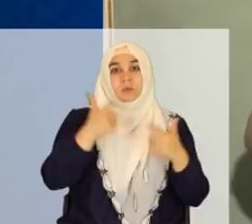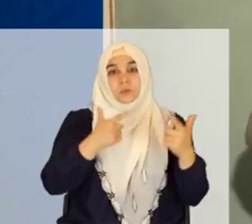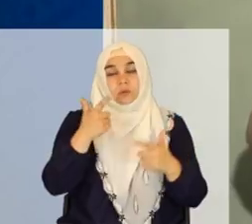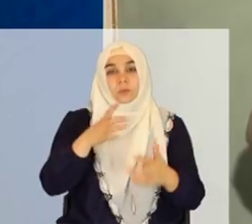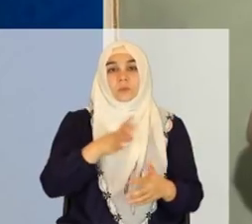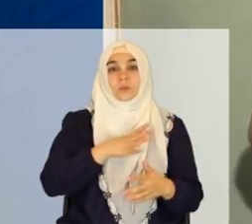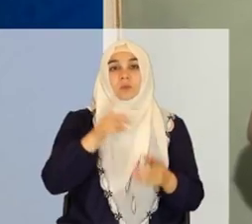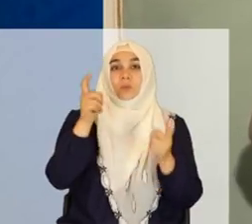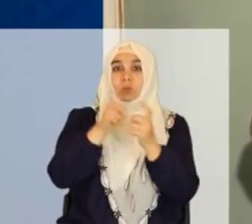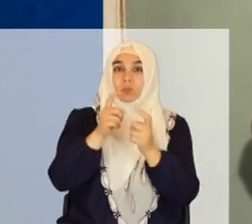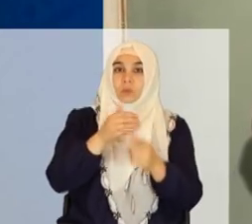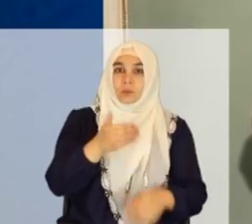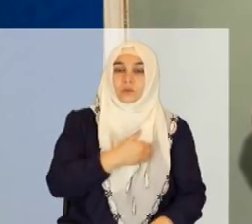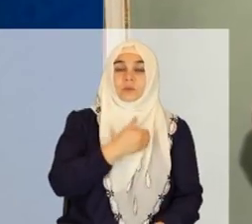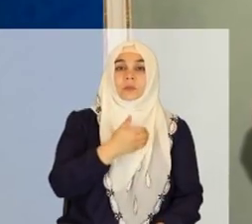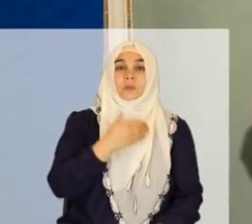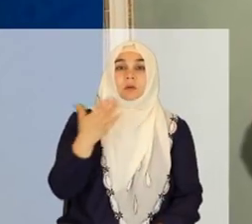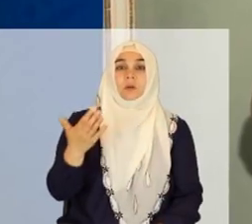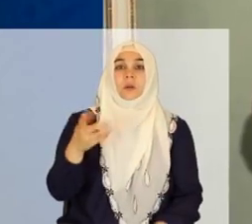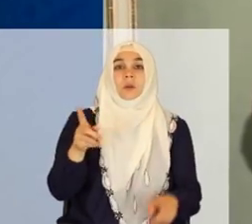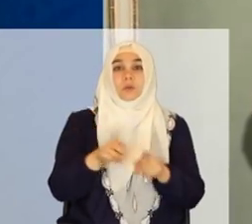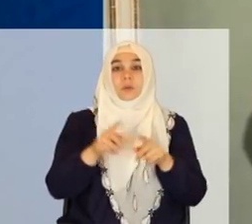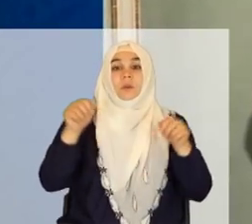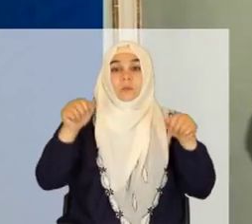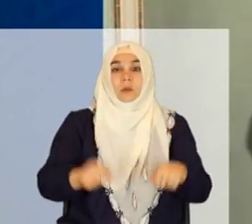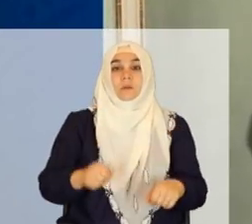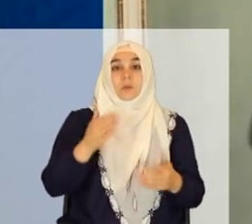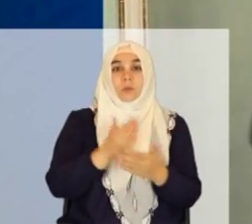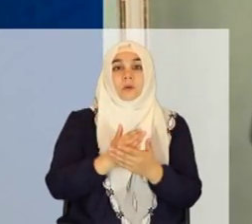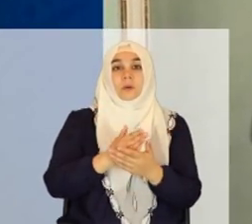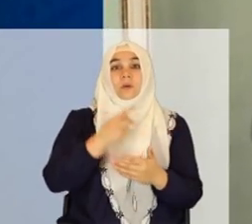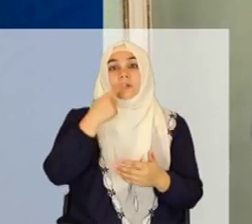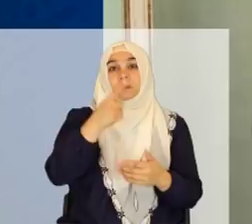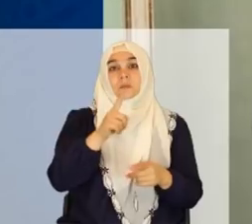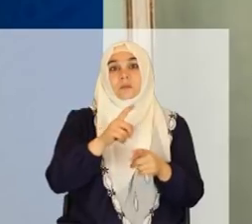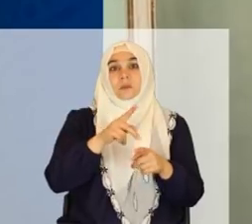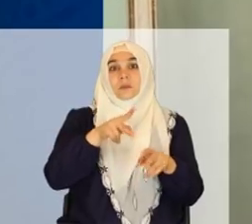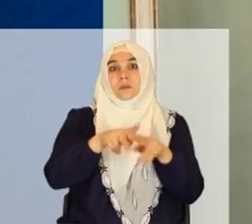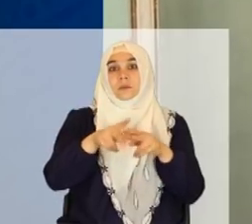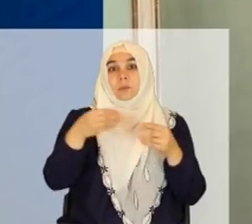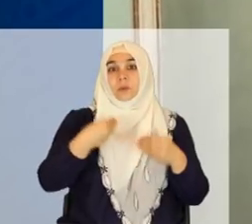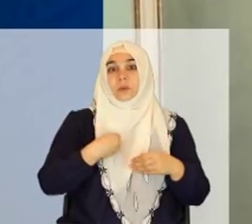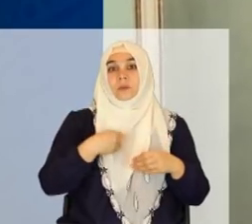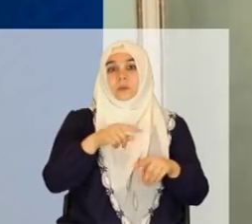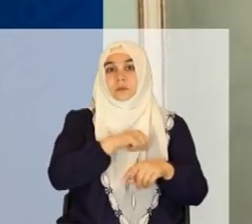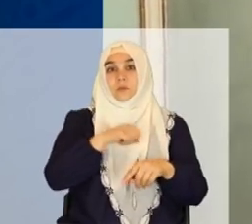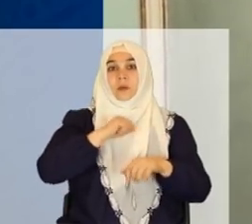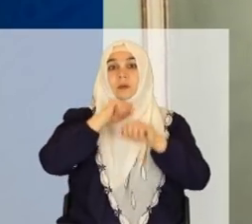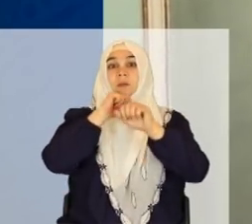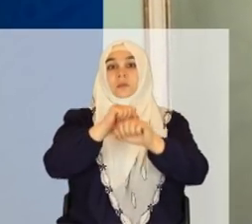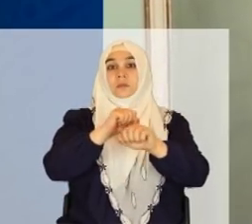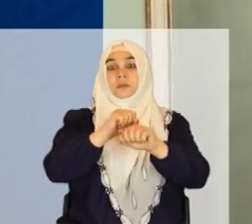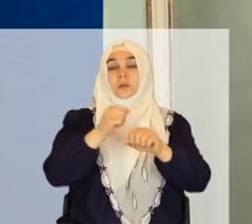So'kyapti, urushmoqchi. Buni haqqi bor. Bunga nima? Zulm bo'lyapti. O'zini mudofaa qilishga haqqi